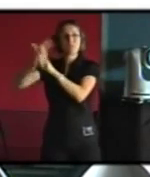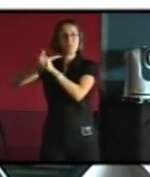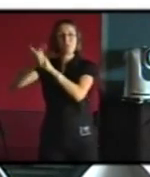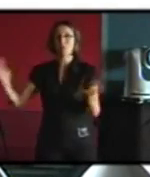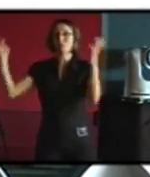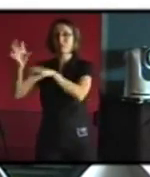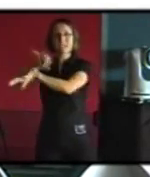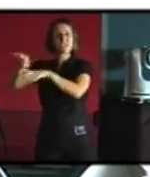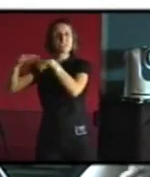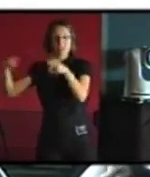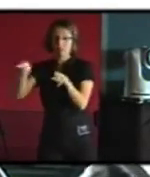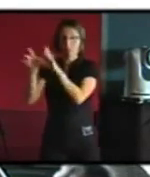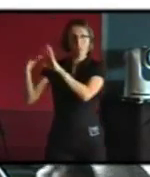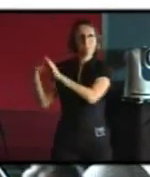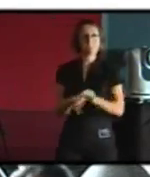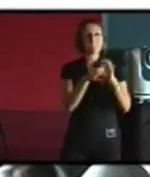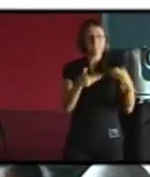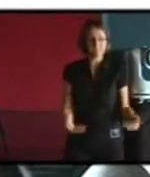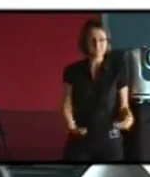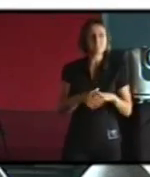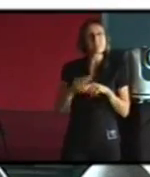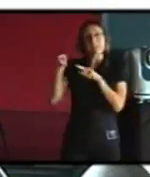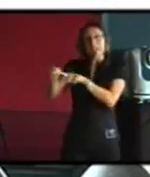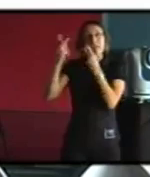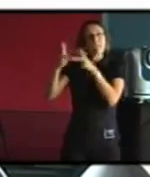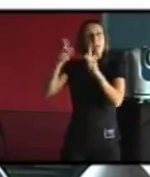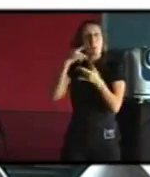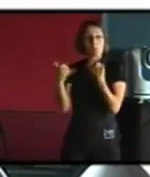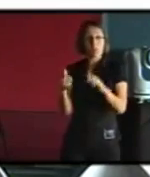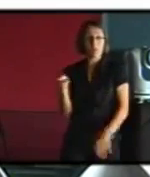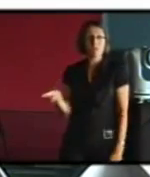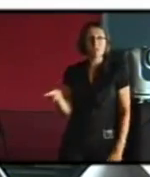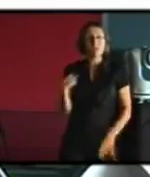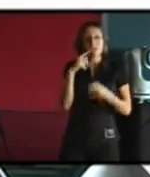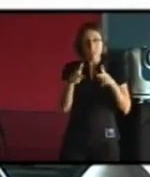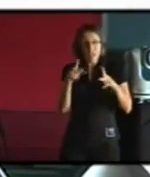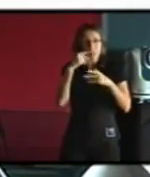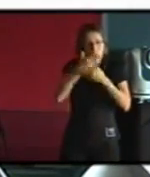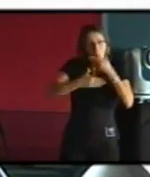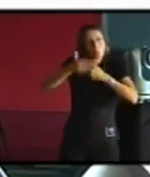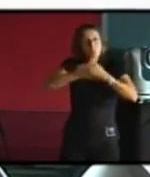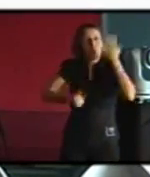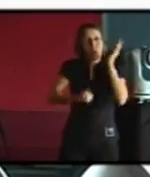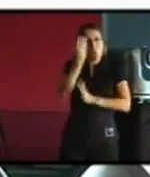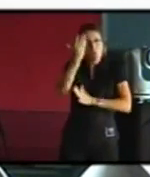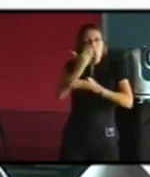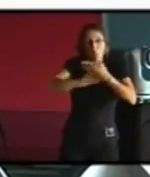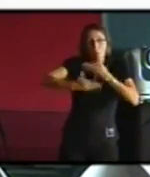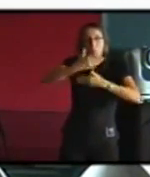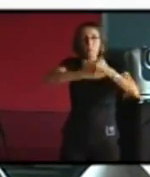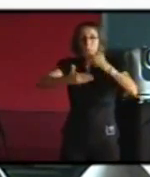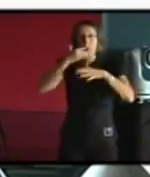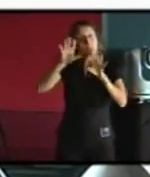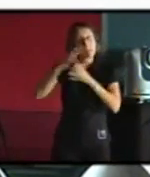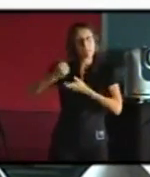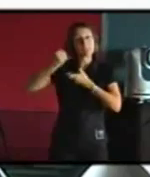biennale. Et Rotterdam se pose énormément cette question. C'est une ville moderne qui s'est reconstruite et tout le